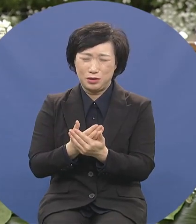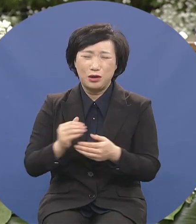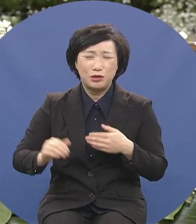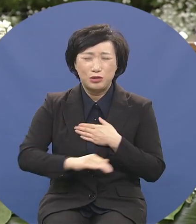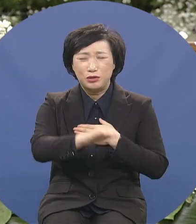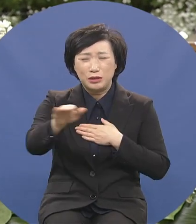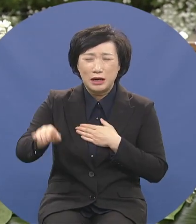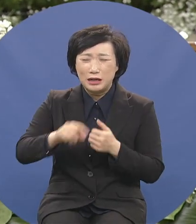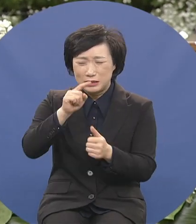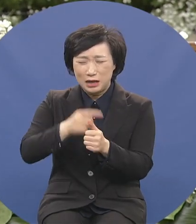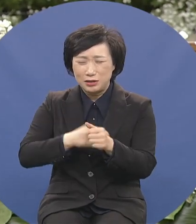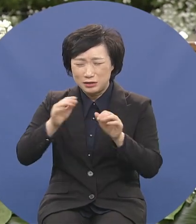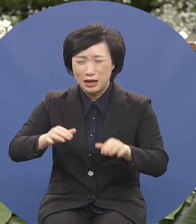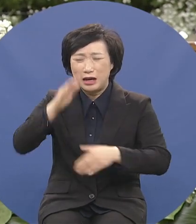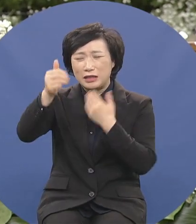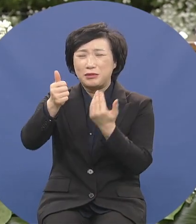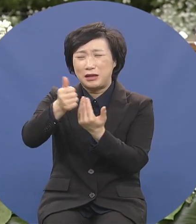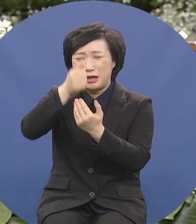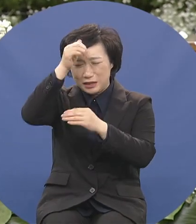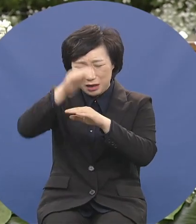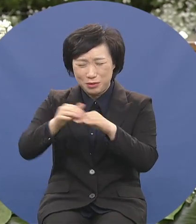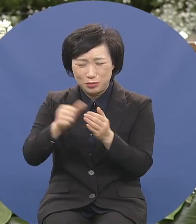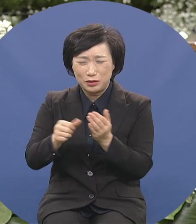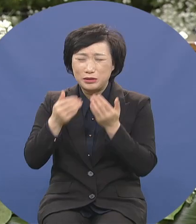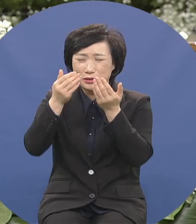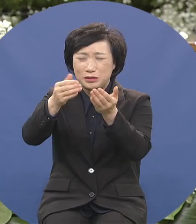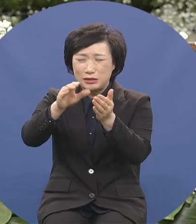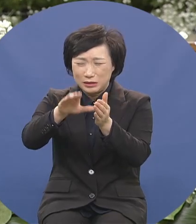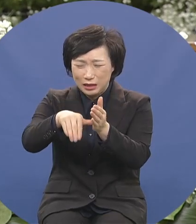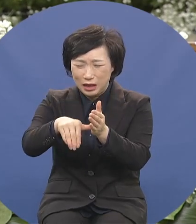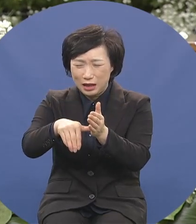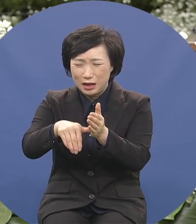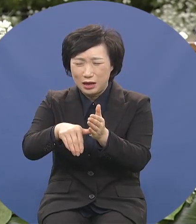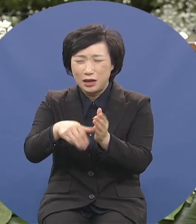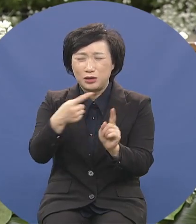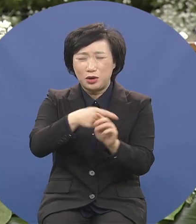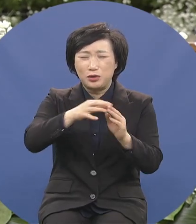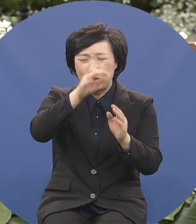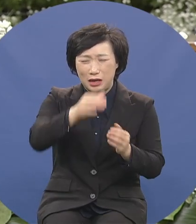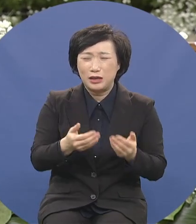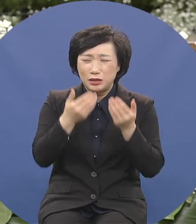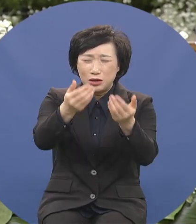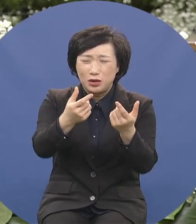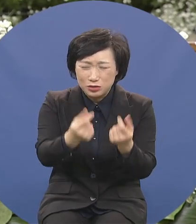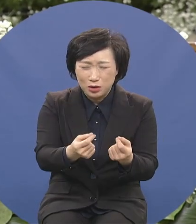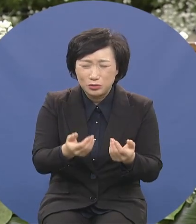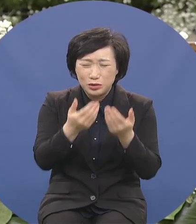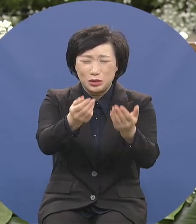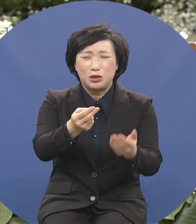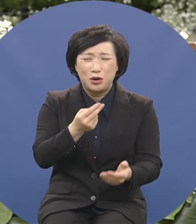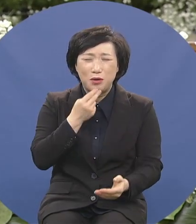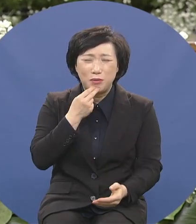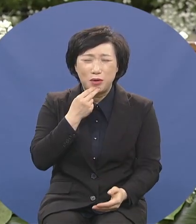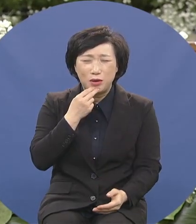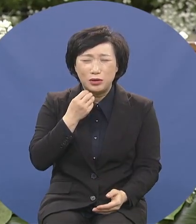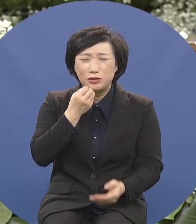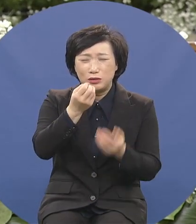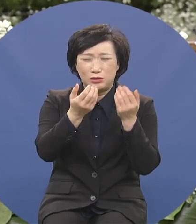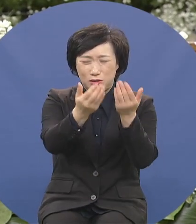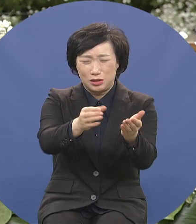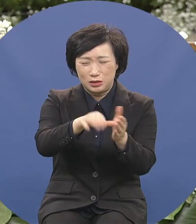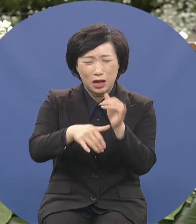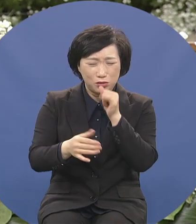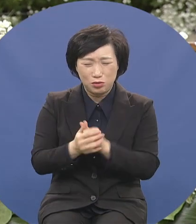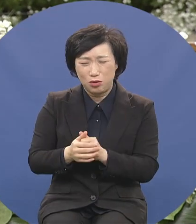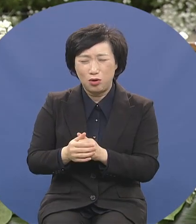그러기 때문에 하나님 앞에 예물을 드릴 때도 그저 교회에서 드리는 것처럼 못 드리고 드리면 드리고 말면